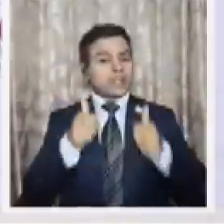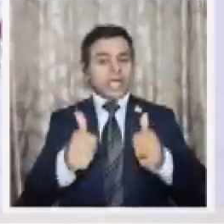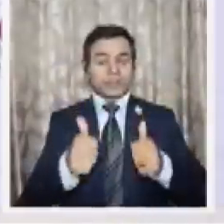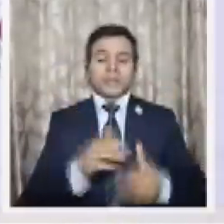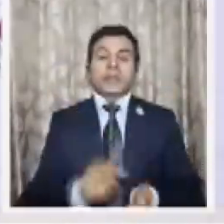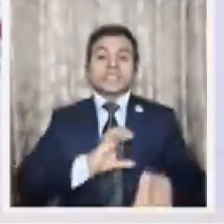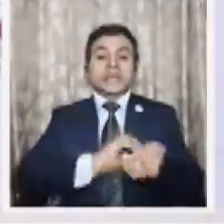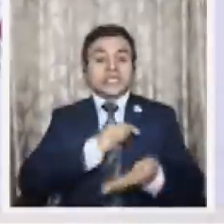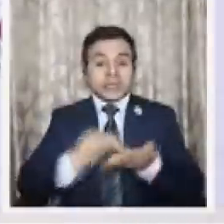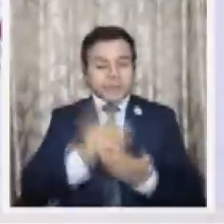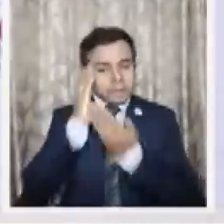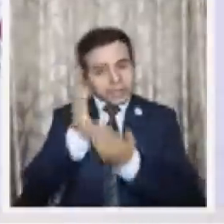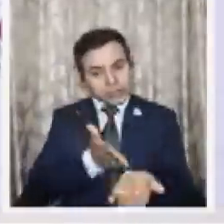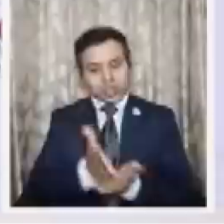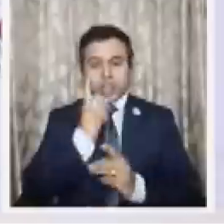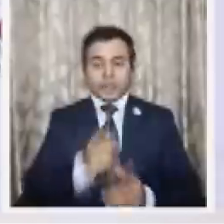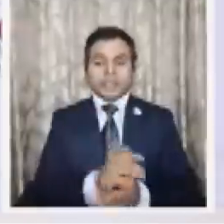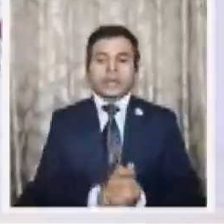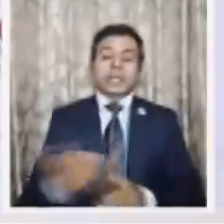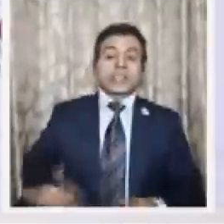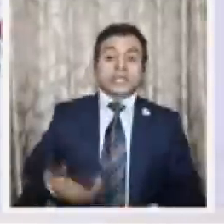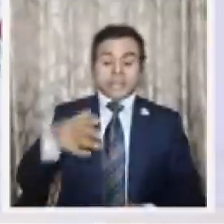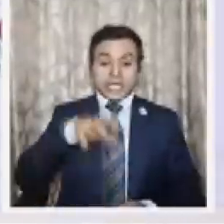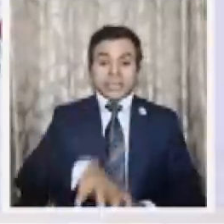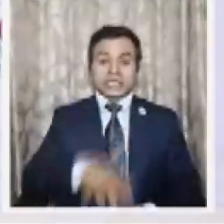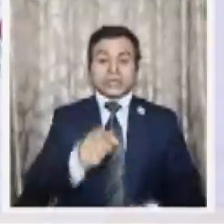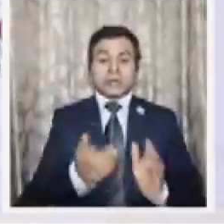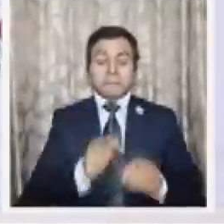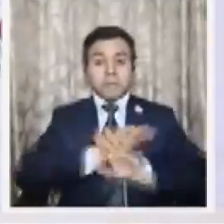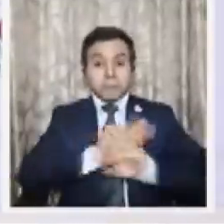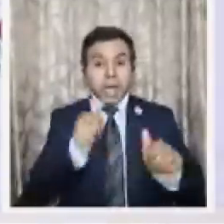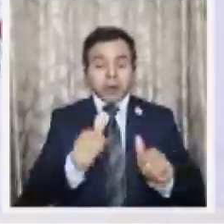রাখার জন্য সবাই যার যার অবস্থান থেকে অবদান রাখবেন। অনেক ধন্যবাদ, আসসালামু আলাইকুম।